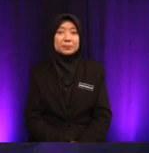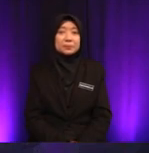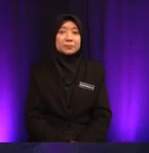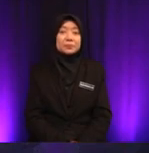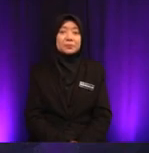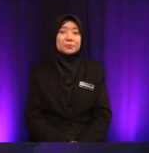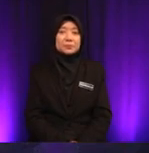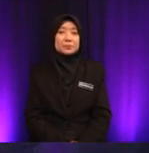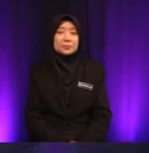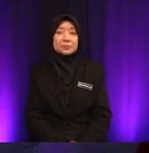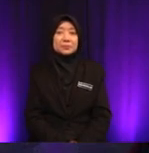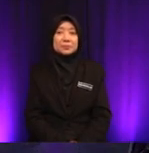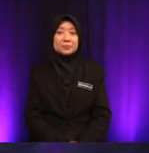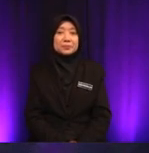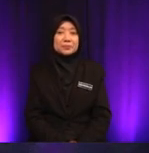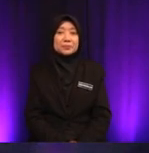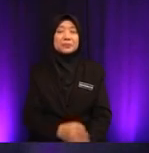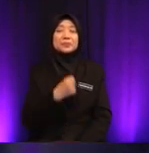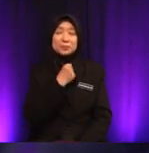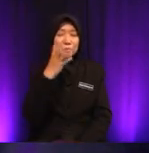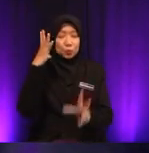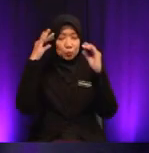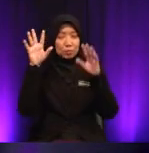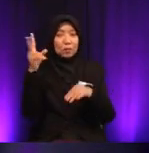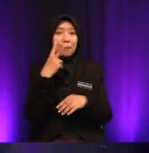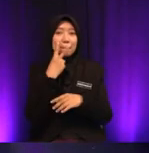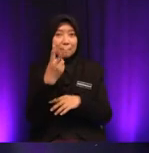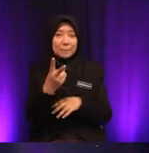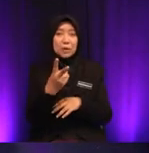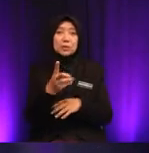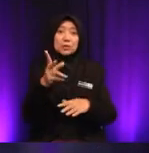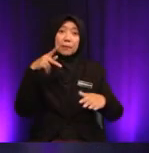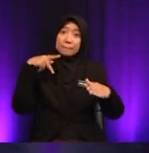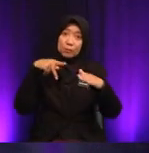ah ini dia akan senang membunuh